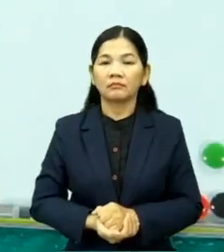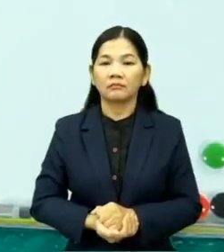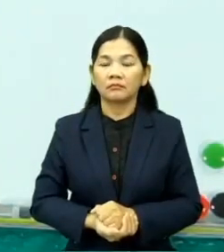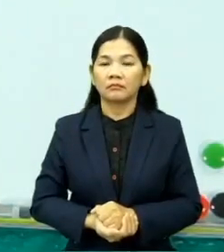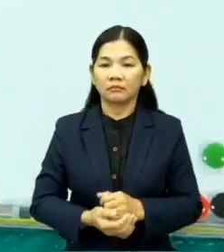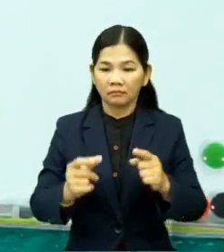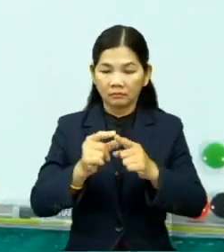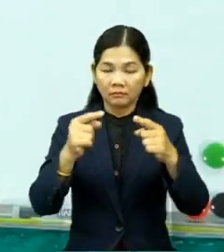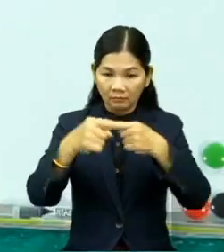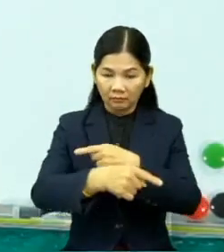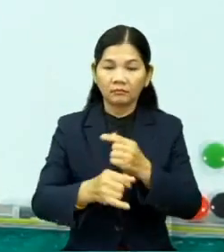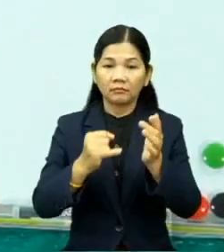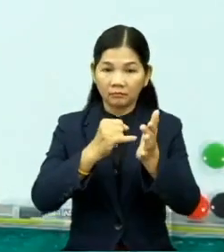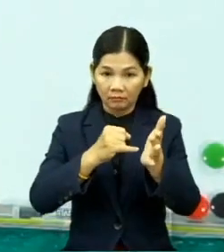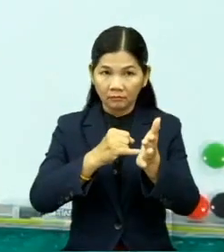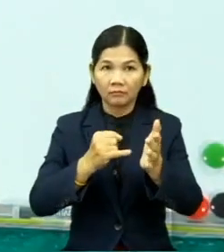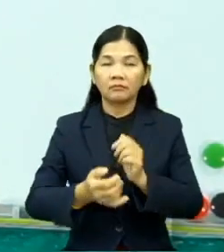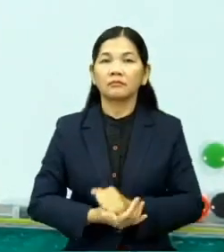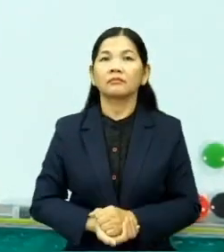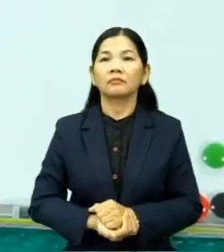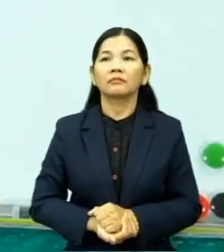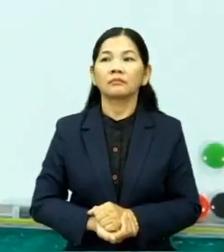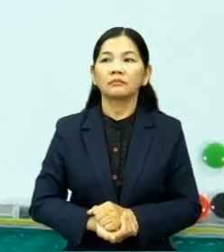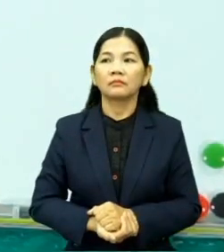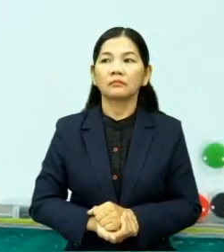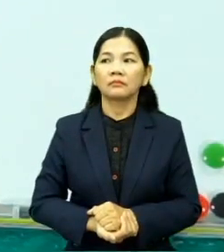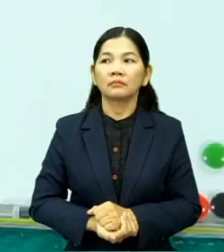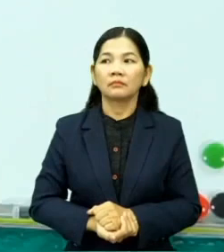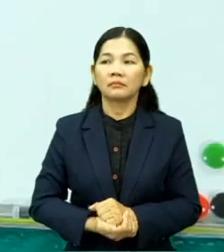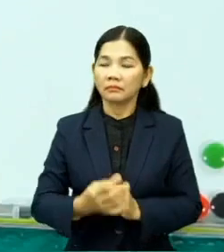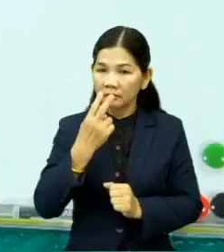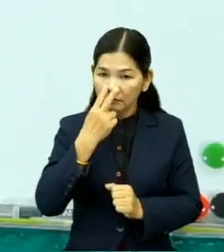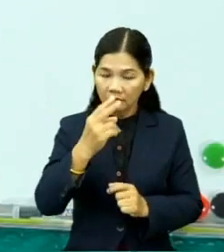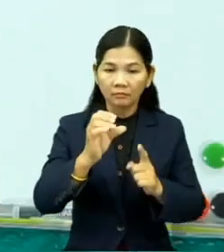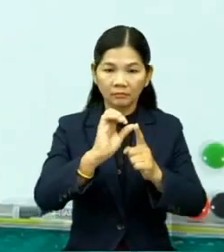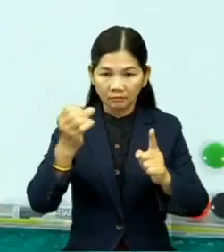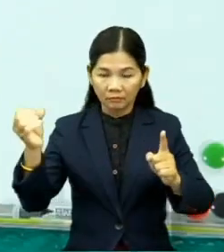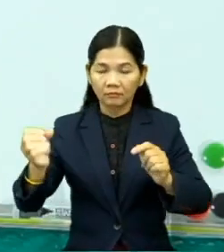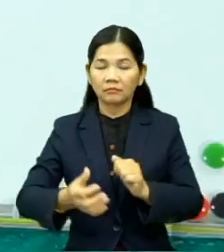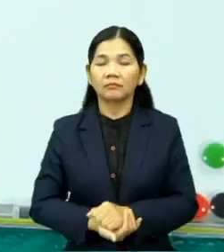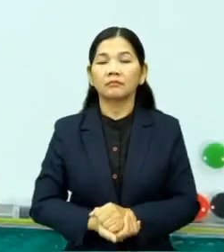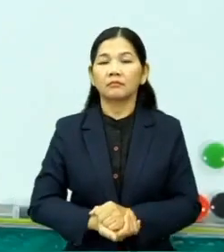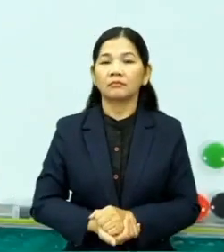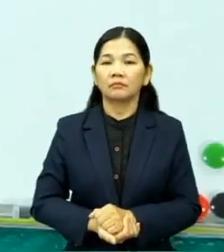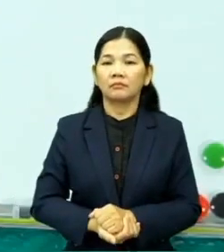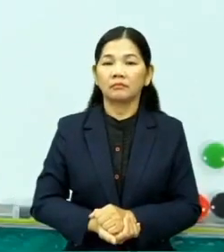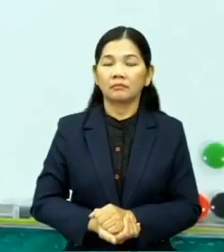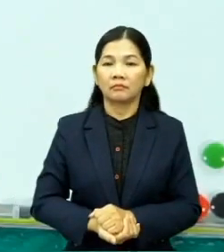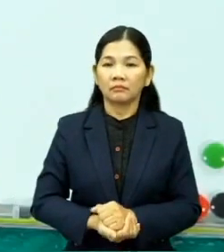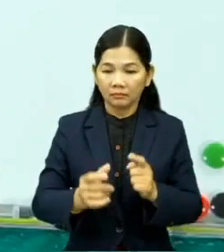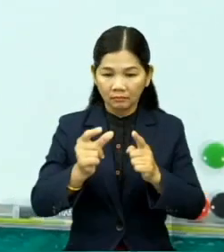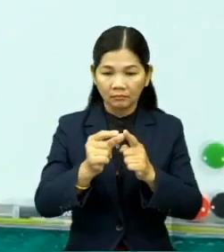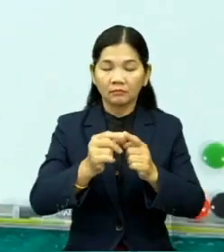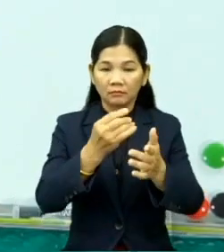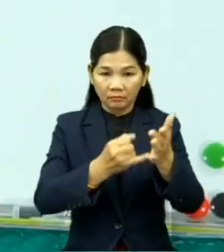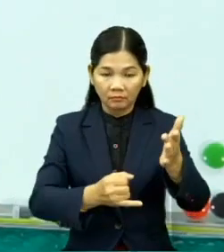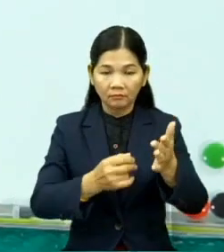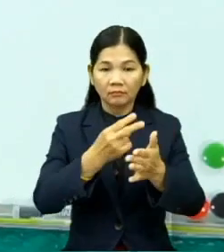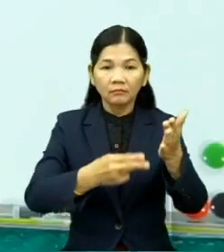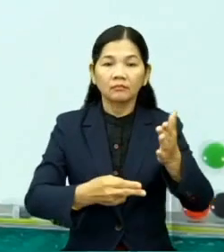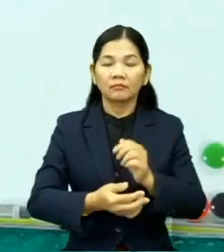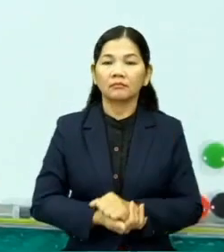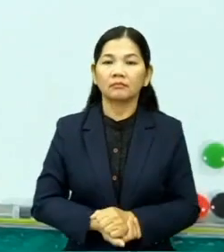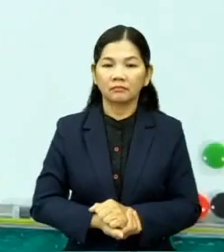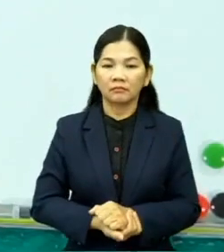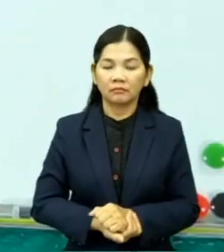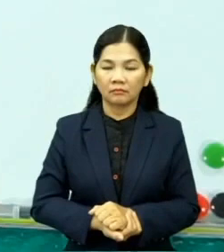ជាបដិសម្ពនឹងពាក្យងាយចាអញ្ចឹងកូនមើលនៅក្នុងរបាំហ្នឹងណាកូនណាចាតើពាក្យអ្វីទៅកូន